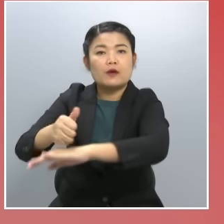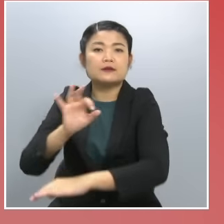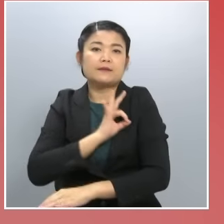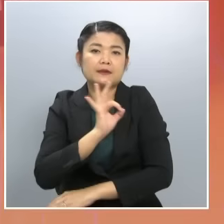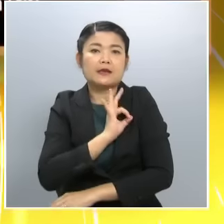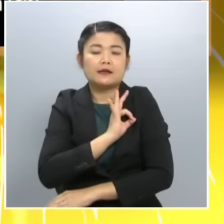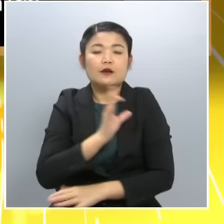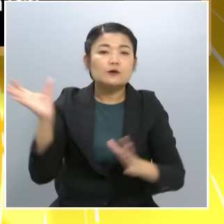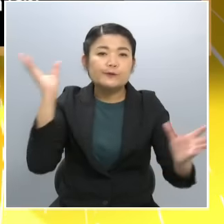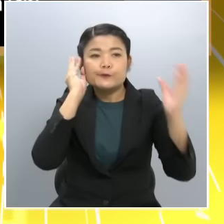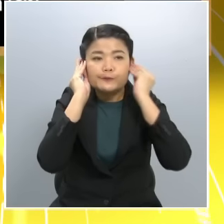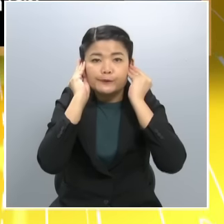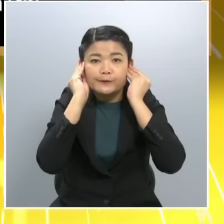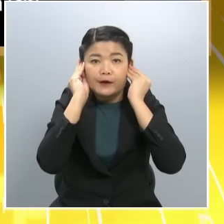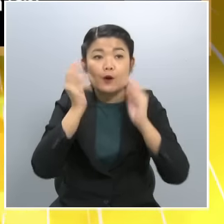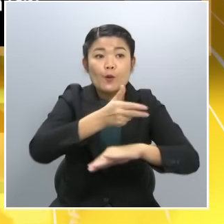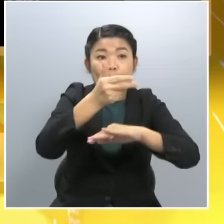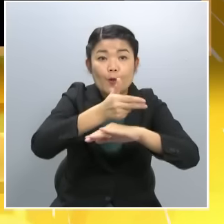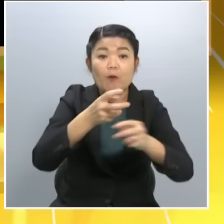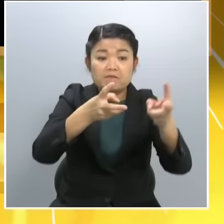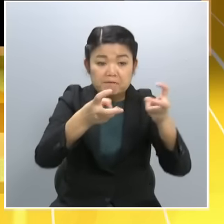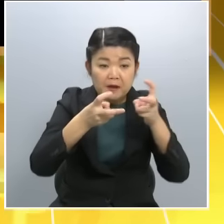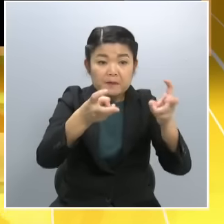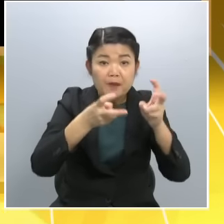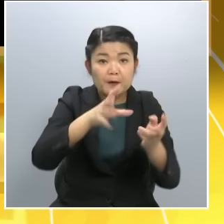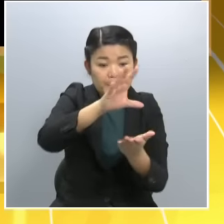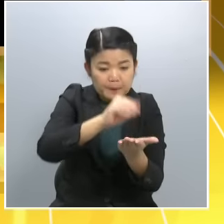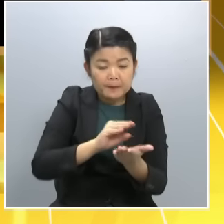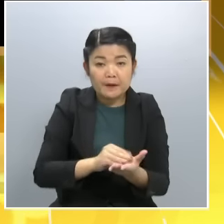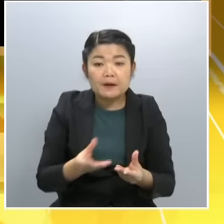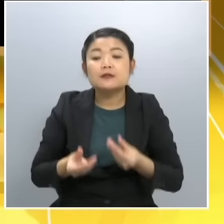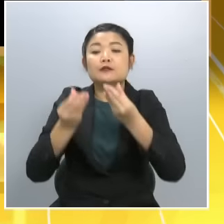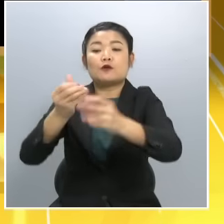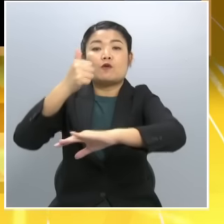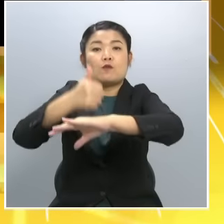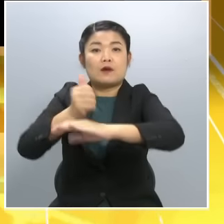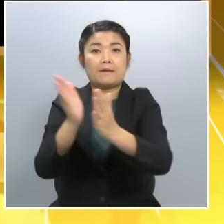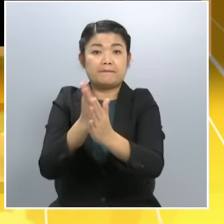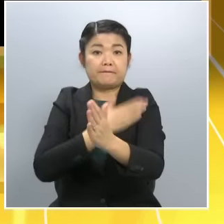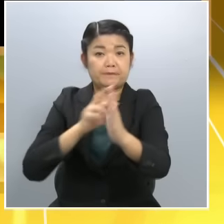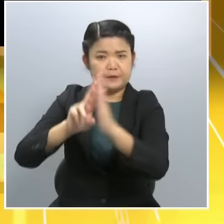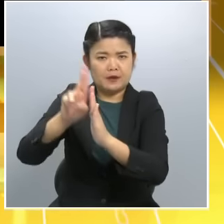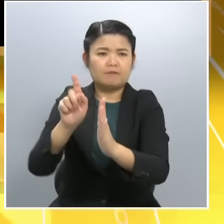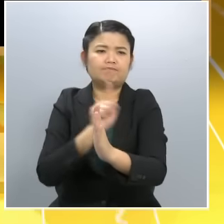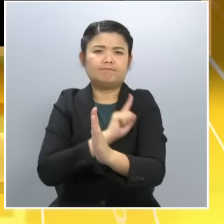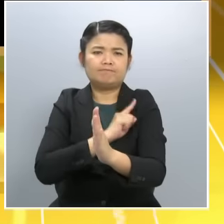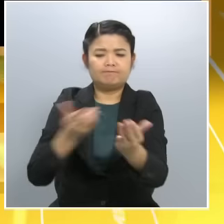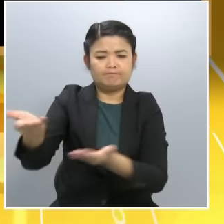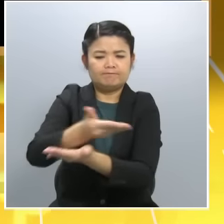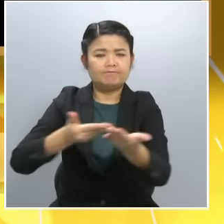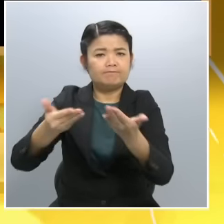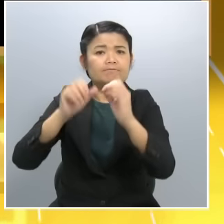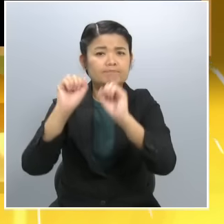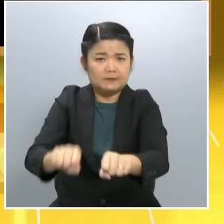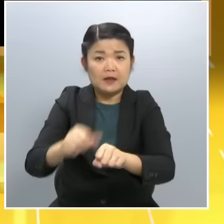รวบรวมข้อมูลกับคลิปทั้งหมดที่เผยแพร่ส่งไปให้เจ้าคณะจังหวัดเชียงรายพิจารณาดำเนินการเนื่องจากพระววชิรเมธี